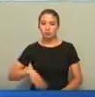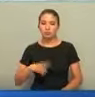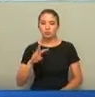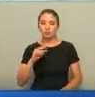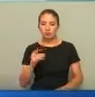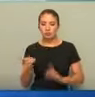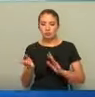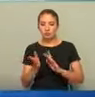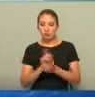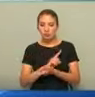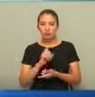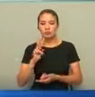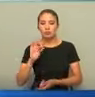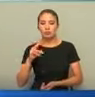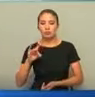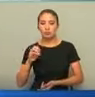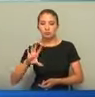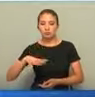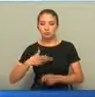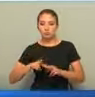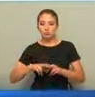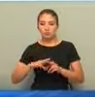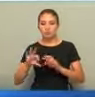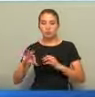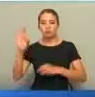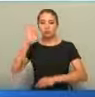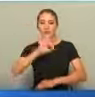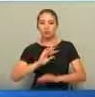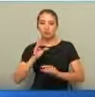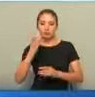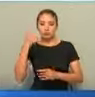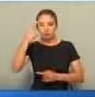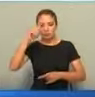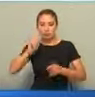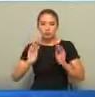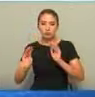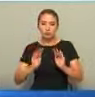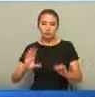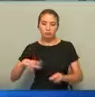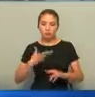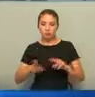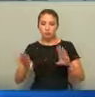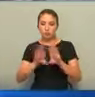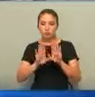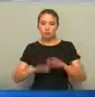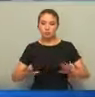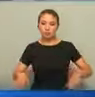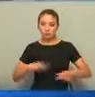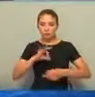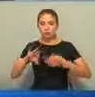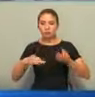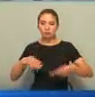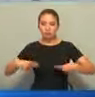медресе болып құрылған. Музейдің іші шығыстық сәулет өнерімен безендірілген. 1917 жылы мешіт жабылып, балалар үйіне